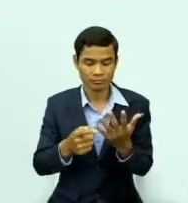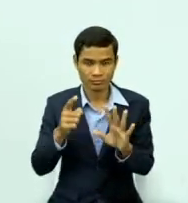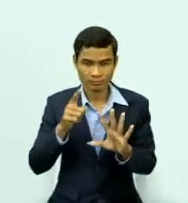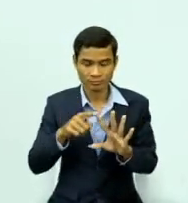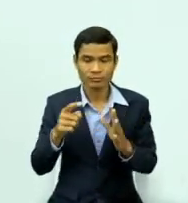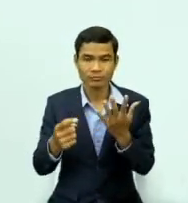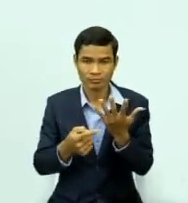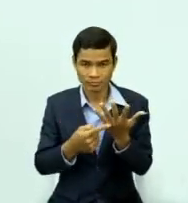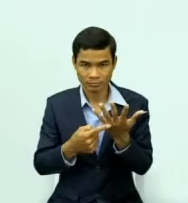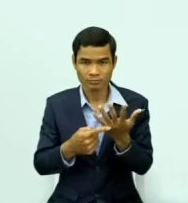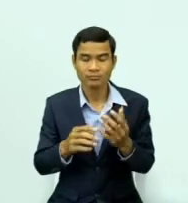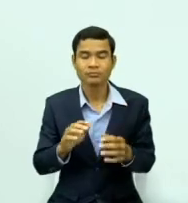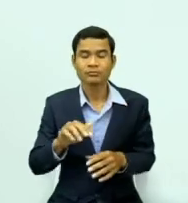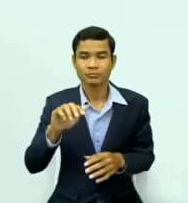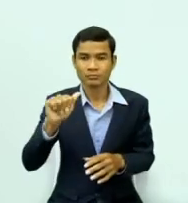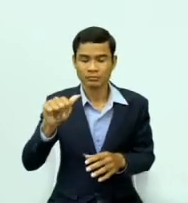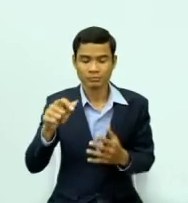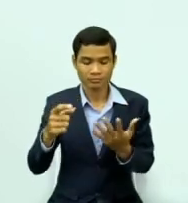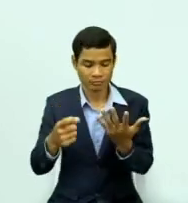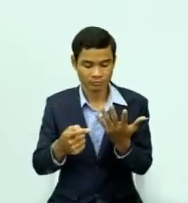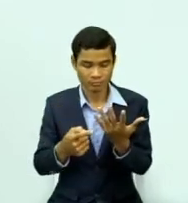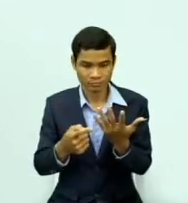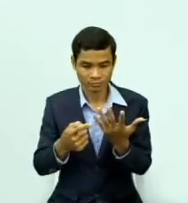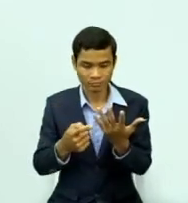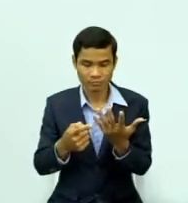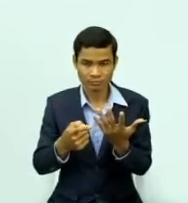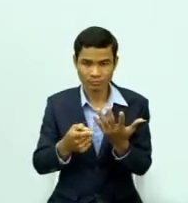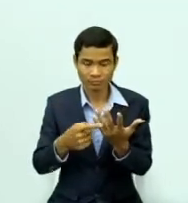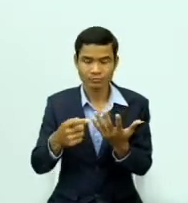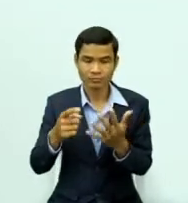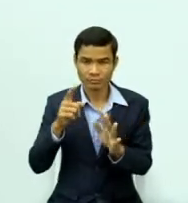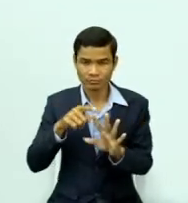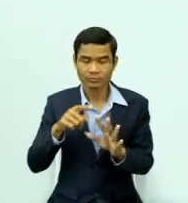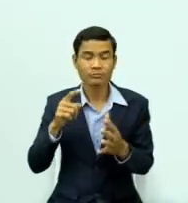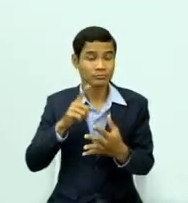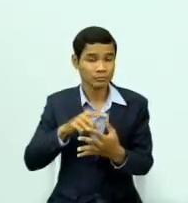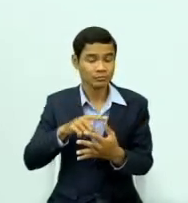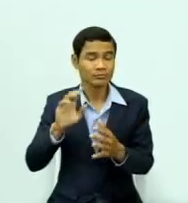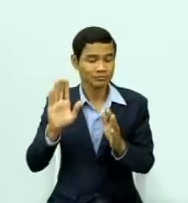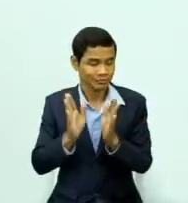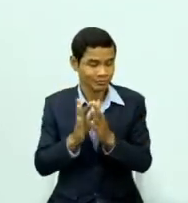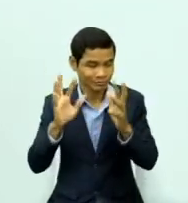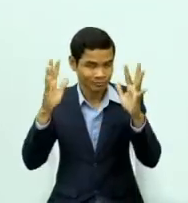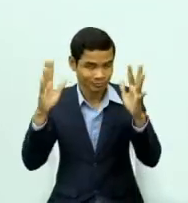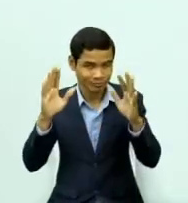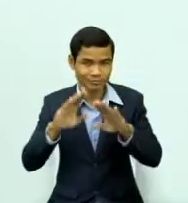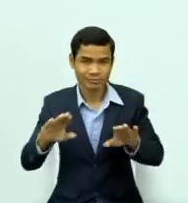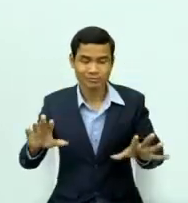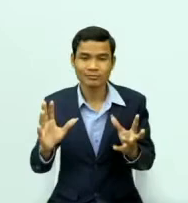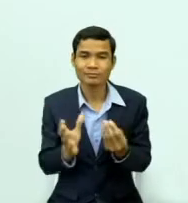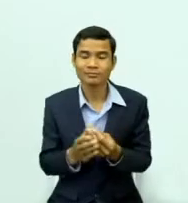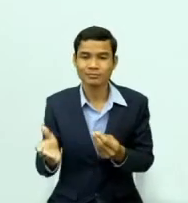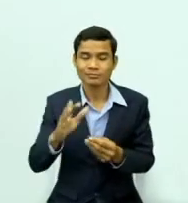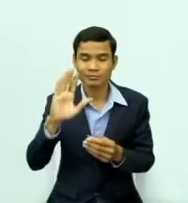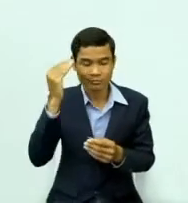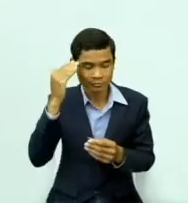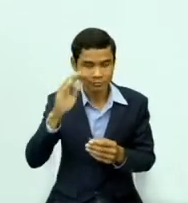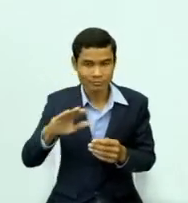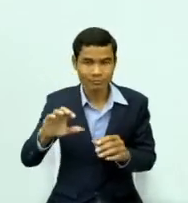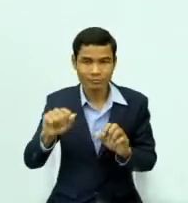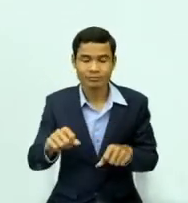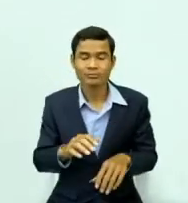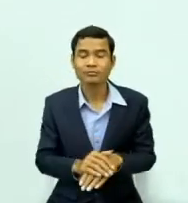Chà. Nhỏ. Chà, lõ nha con. Bỏ sát tôi tình ọc này. Chà, nè cử xung cầm nha con